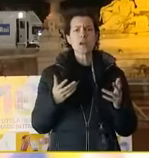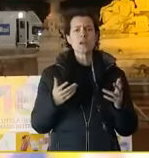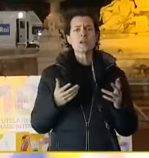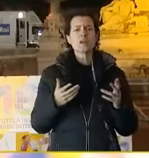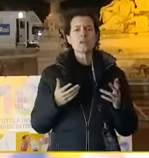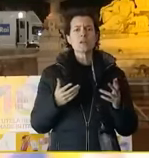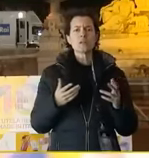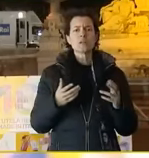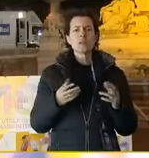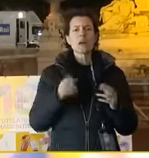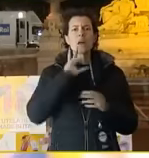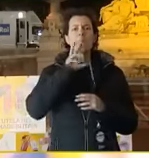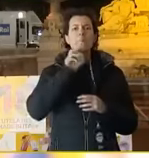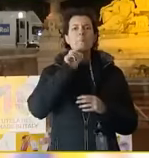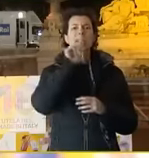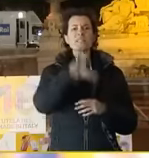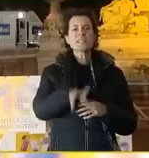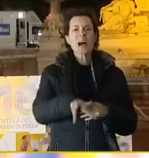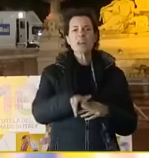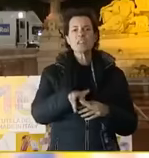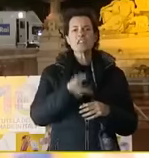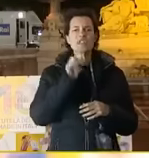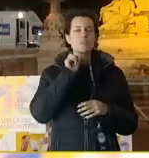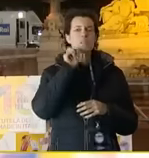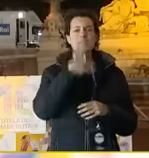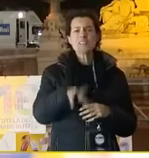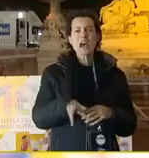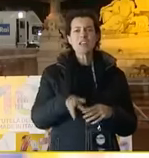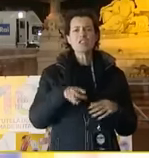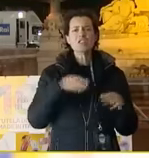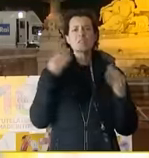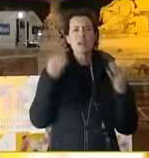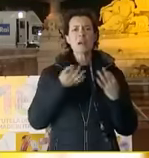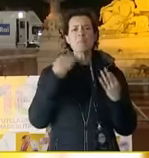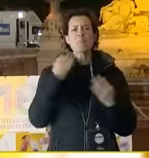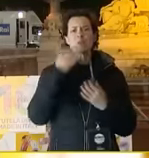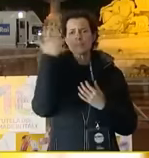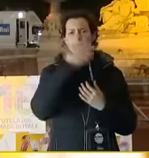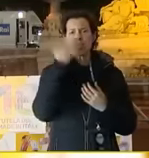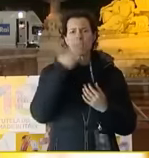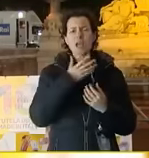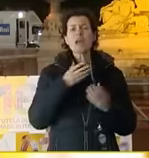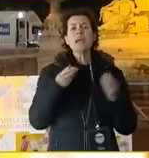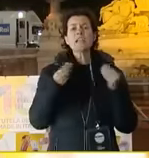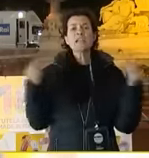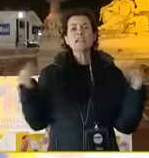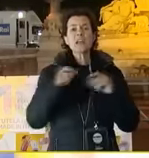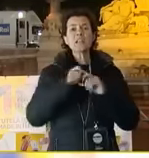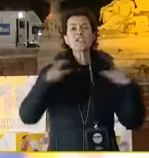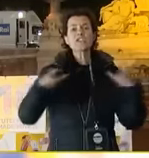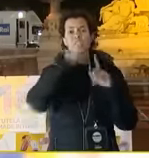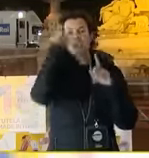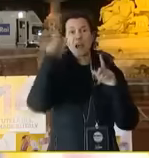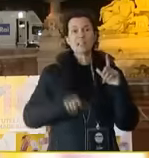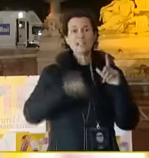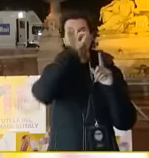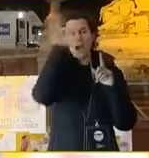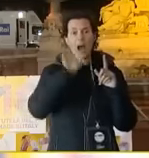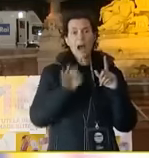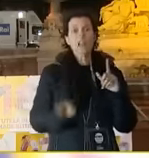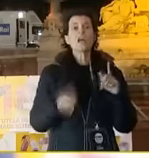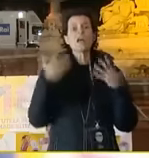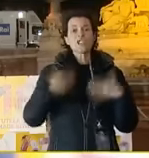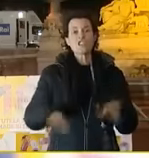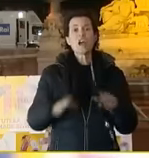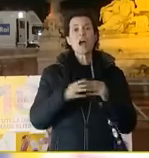stiamo facendo, a Torino lo stanno facendo, a Livorno lo stanno facendo, in tante altre città. Voi siete qui in